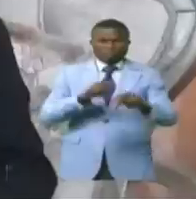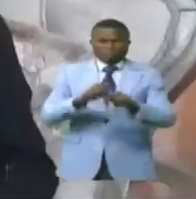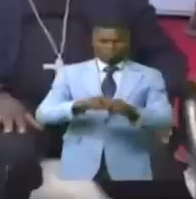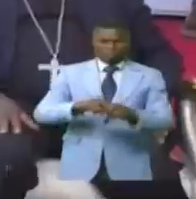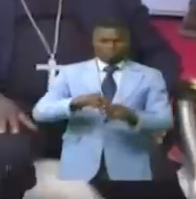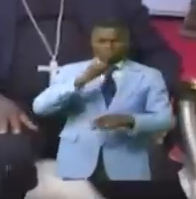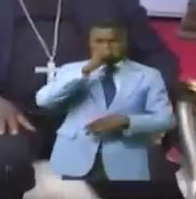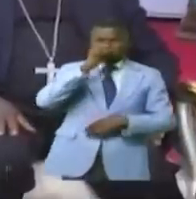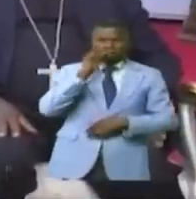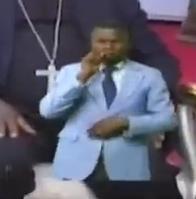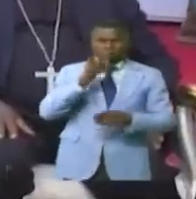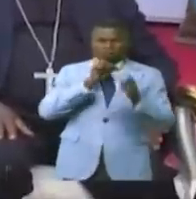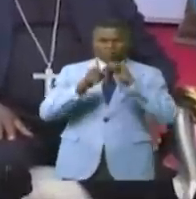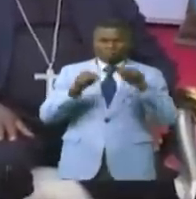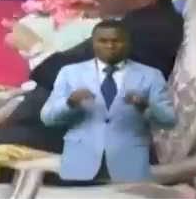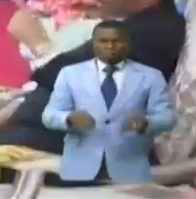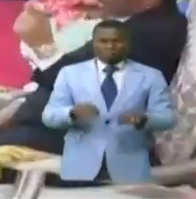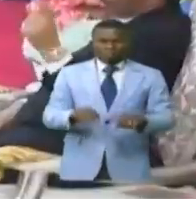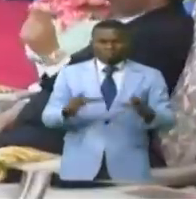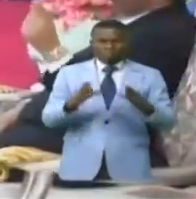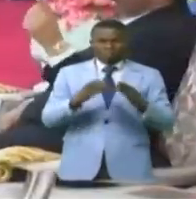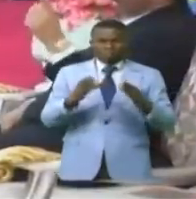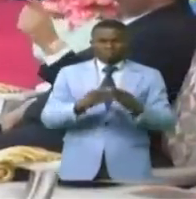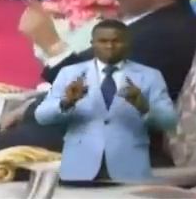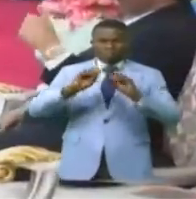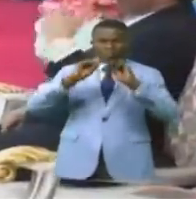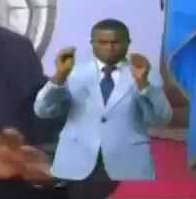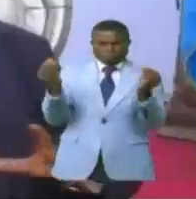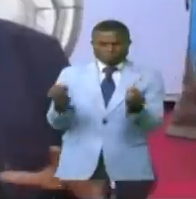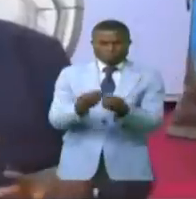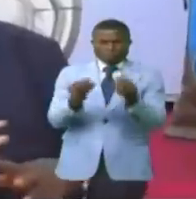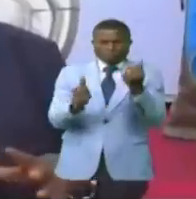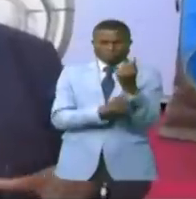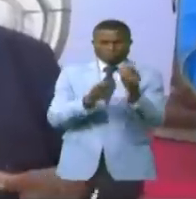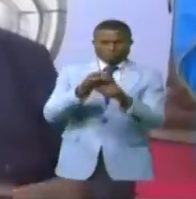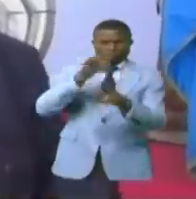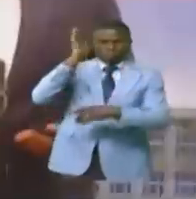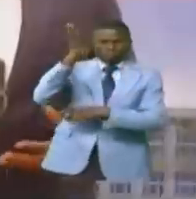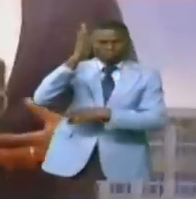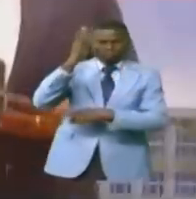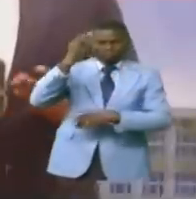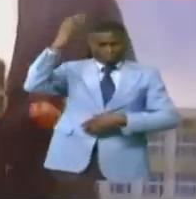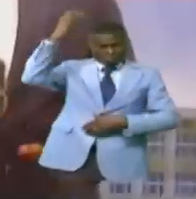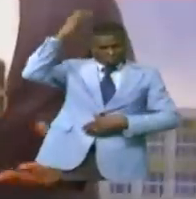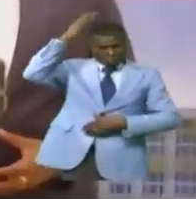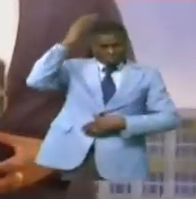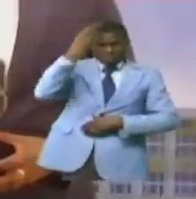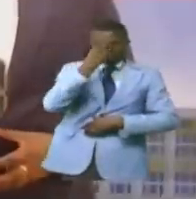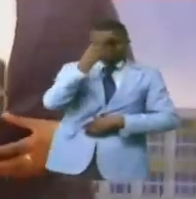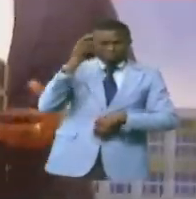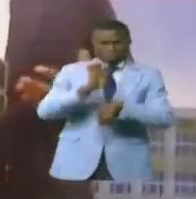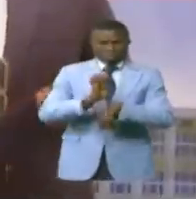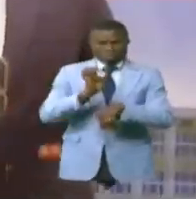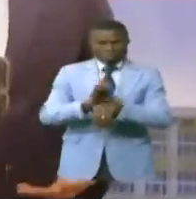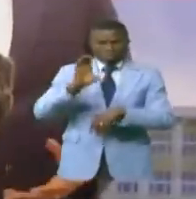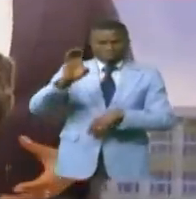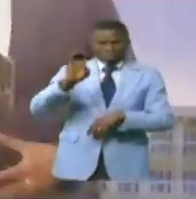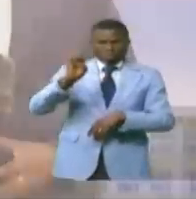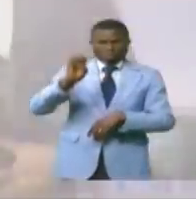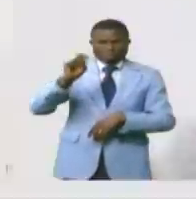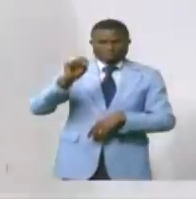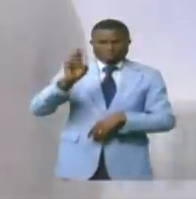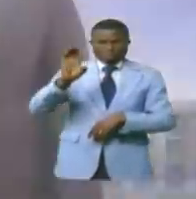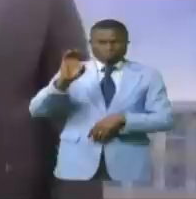Christophe Mboso, a échangé aujourd'hui avec une délégation de la Conférence épiscopale nationale du Congo, CENCO,